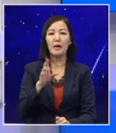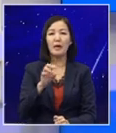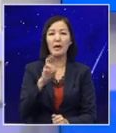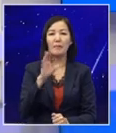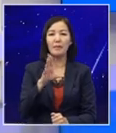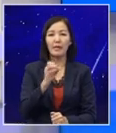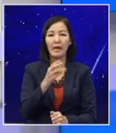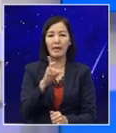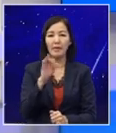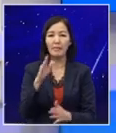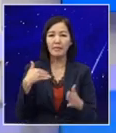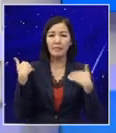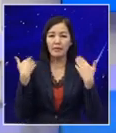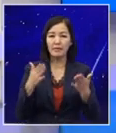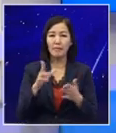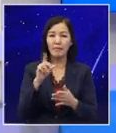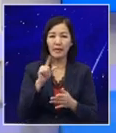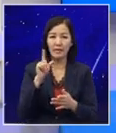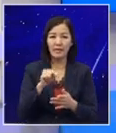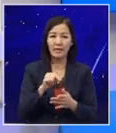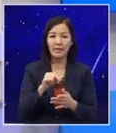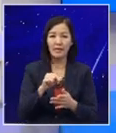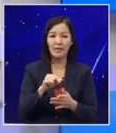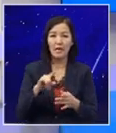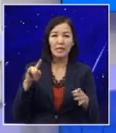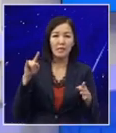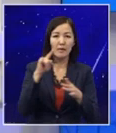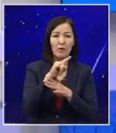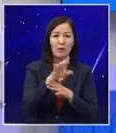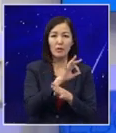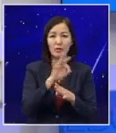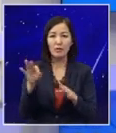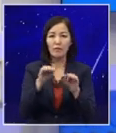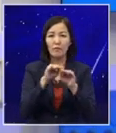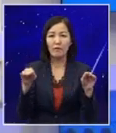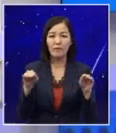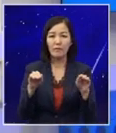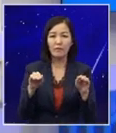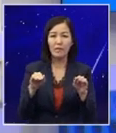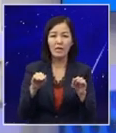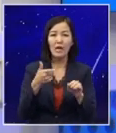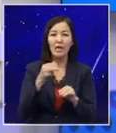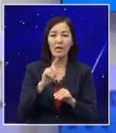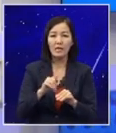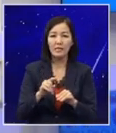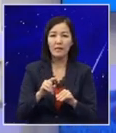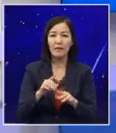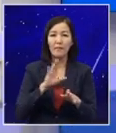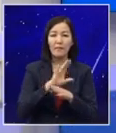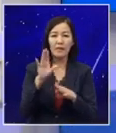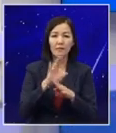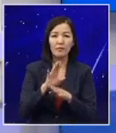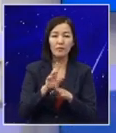Компания Airbus представила в понедельник 3 прототипа самолетов с нулевым уровнем выбросов углекислого газа. Их коммерческое производство